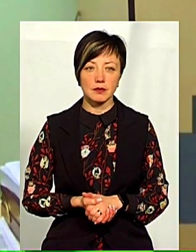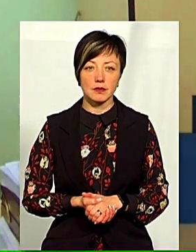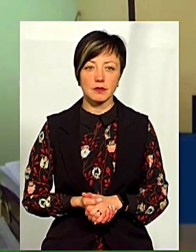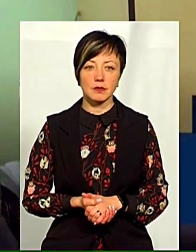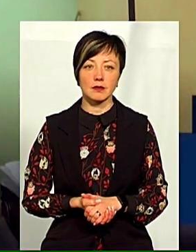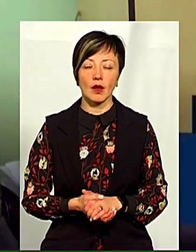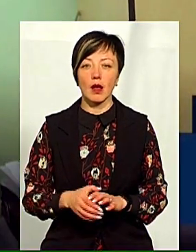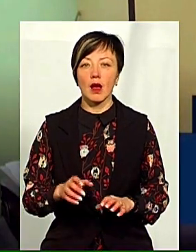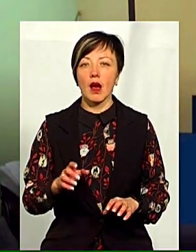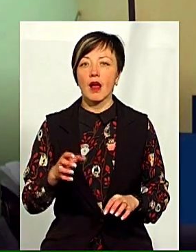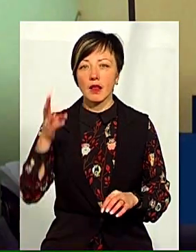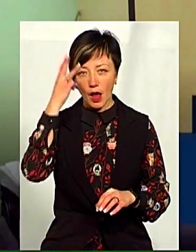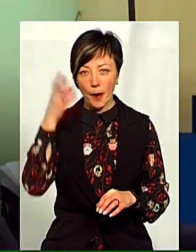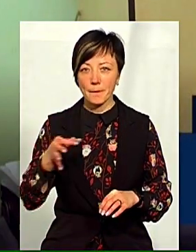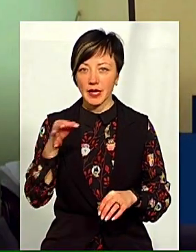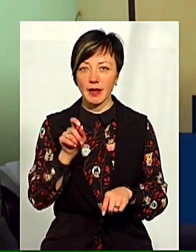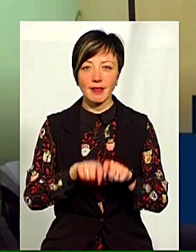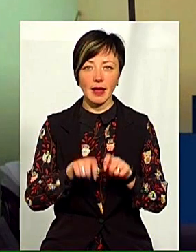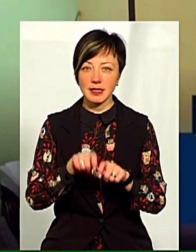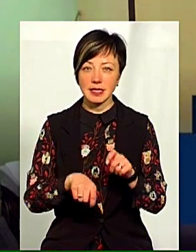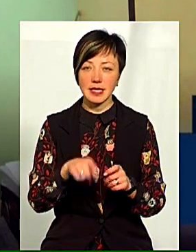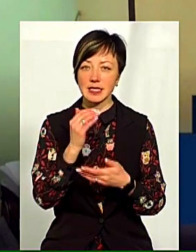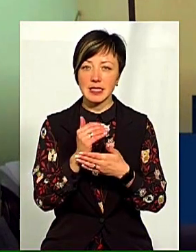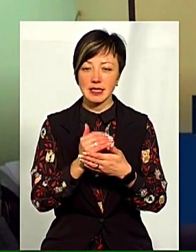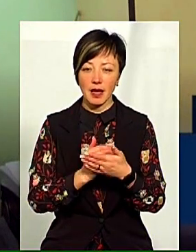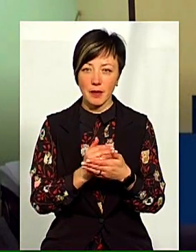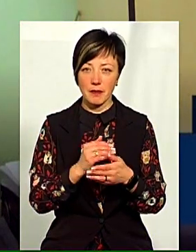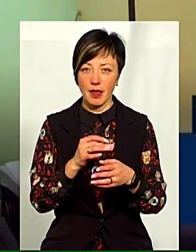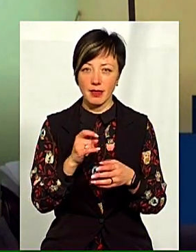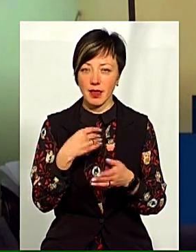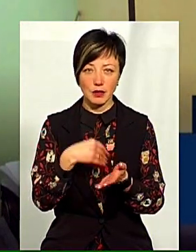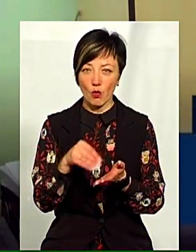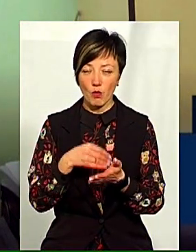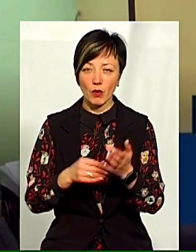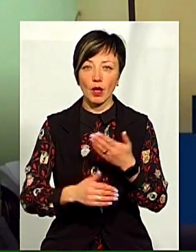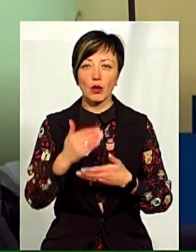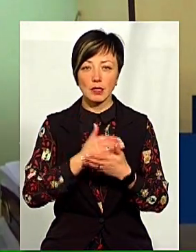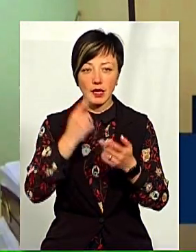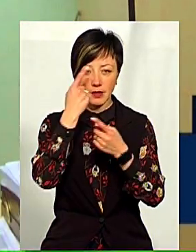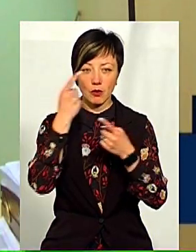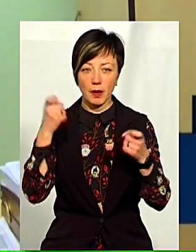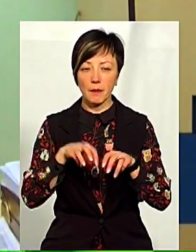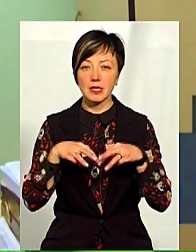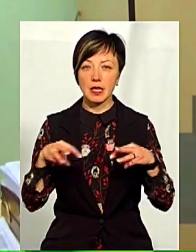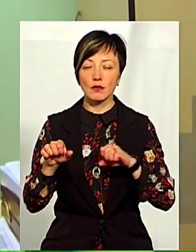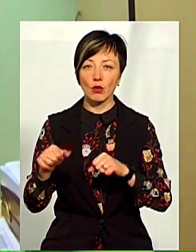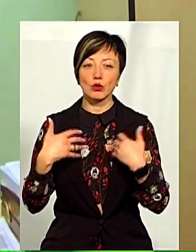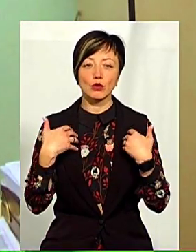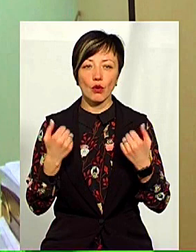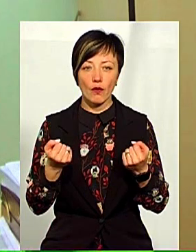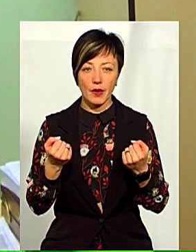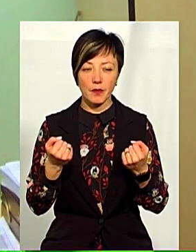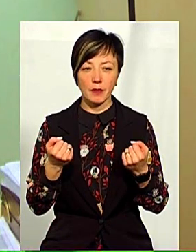Особисто на Хмельниччину тест-системи таки не закуповуються. По останній інформації Міністерства охорони